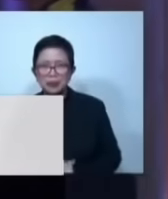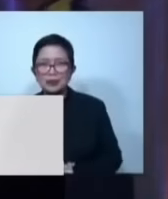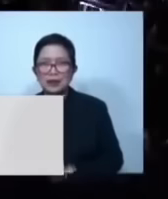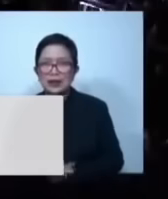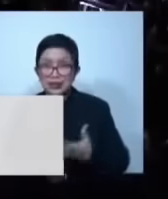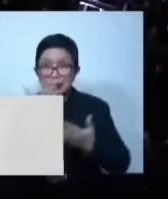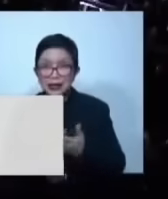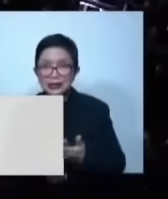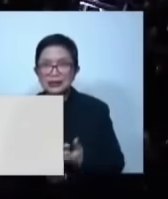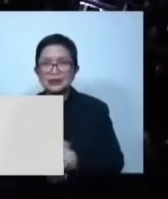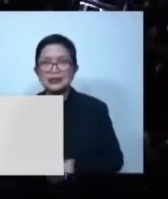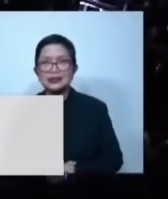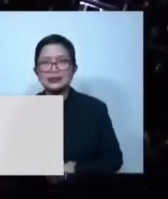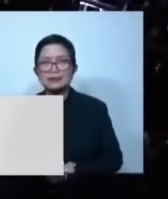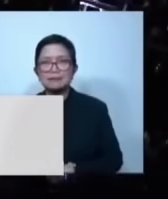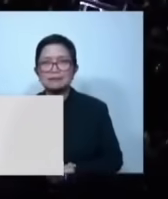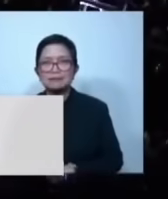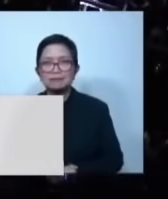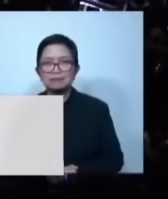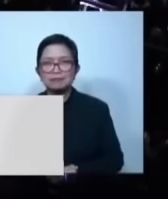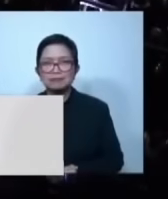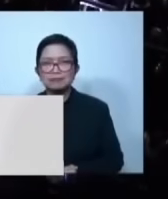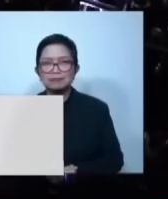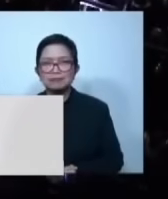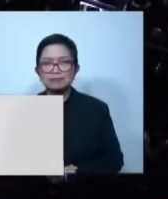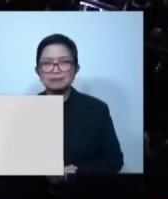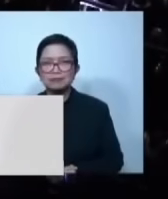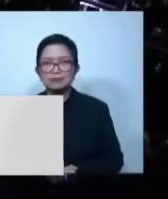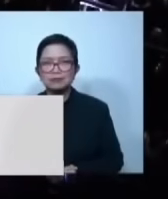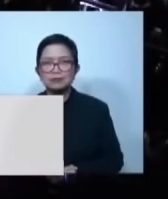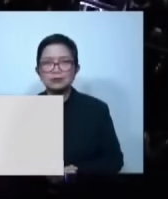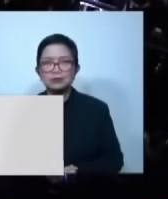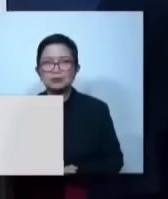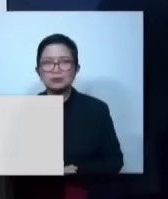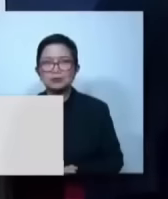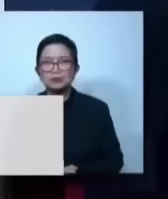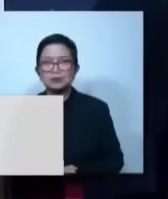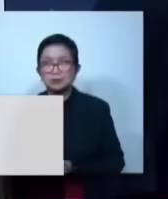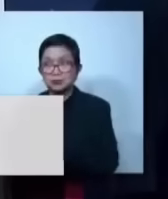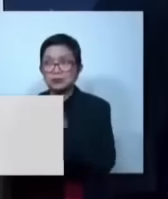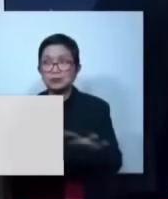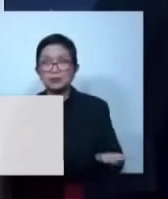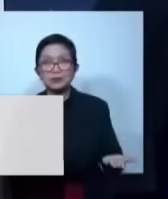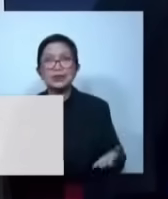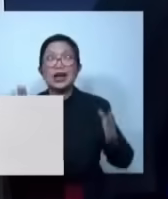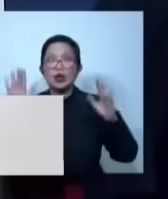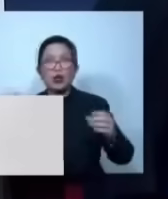Terima kasih kami persilakan kembali ke tempat berikutnya kami persilakan